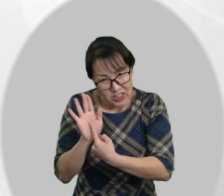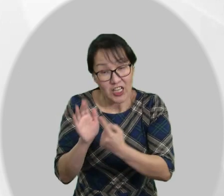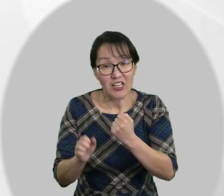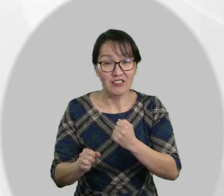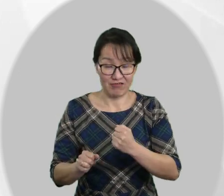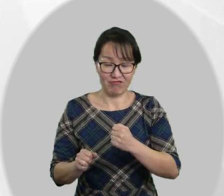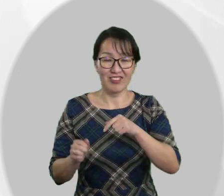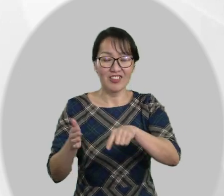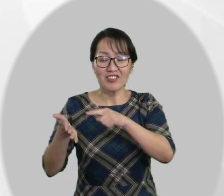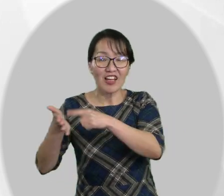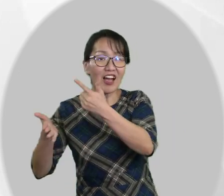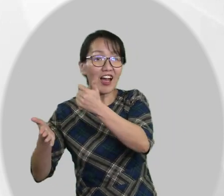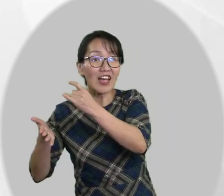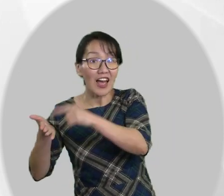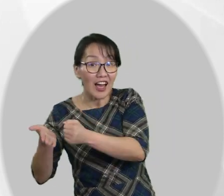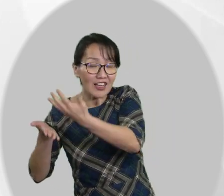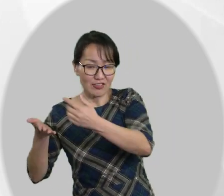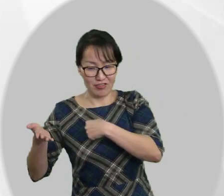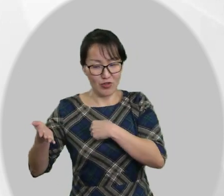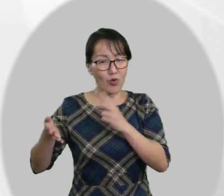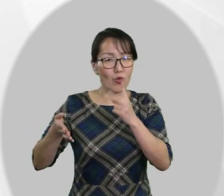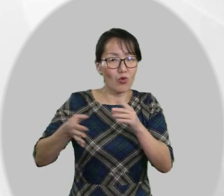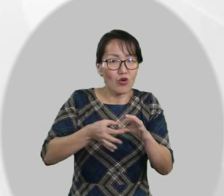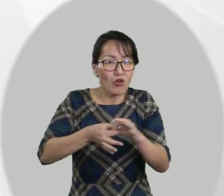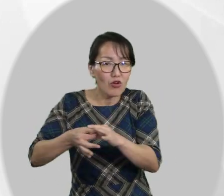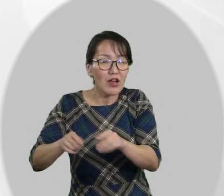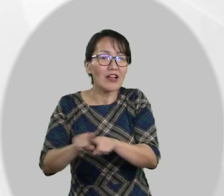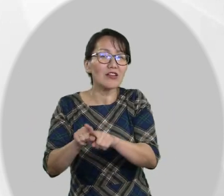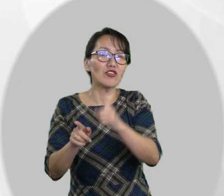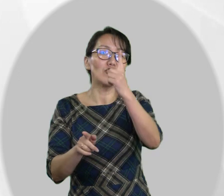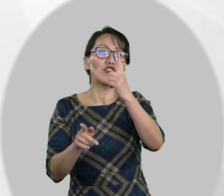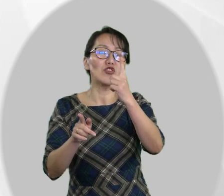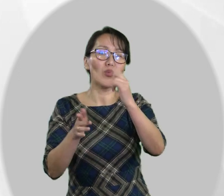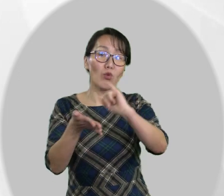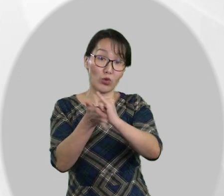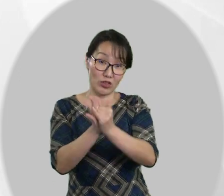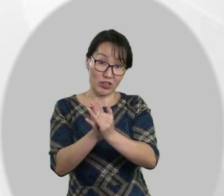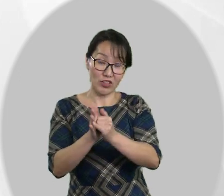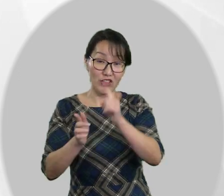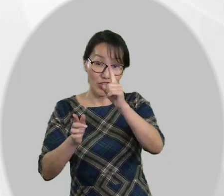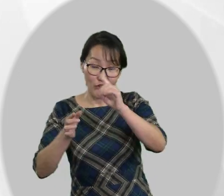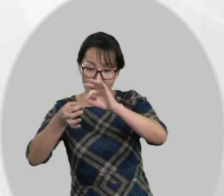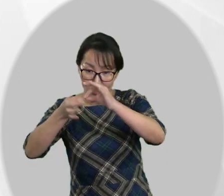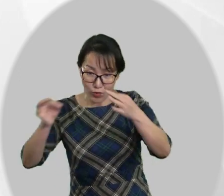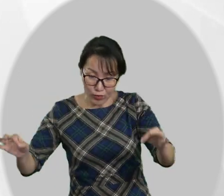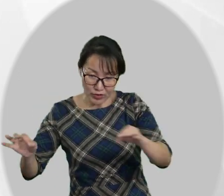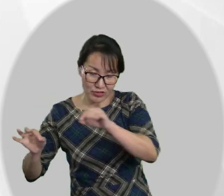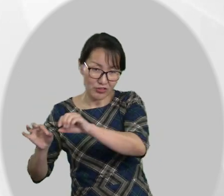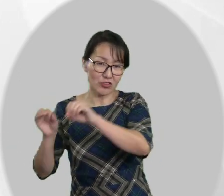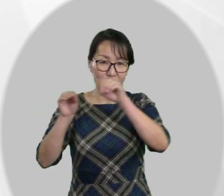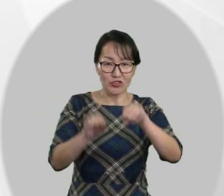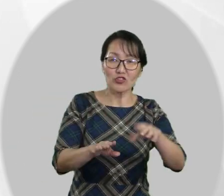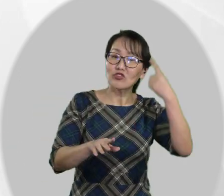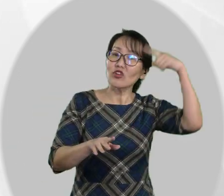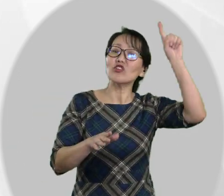гэдэг утгатай юм байна. Тэгэхээр гараа гаргах гэдэг хэл зүгийг ашиглаад та бүхэн нэг өгүүлбэр